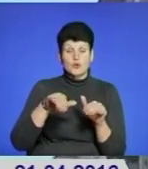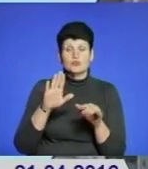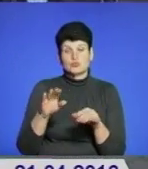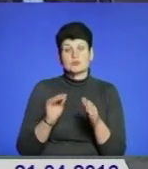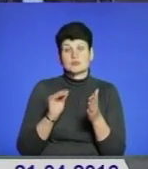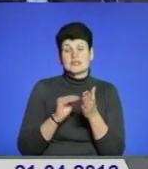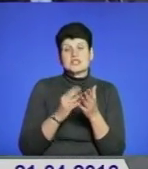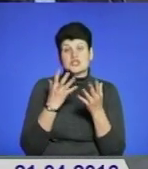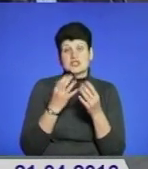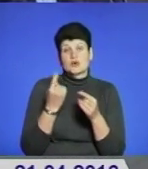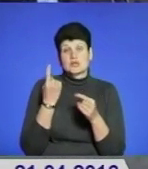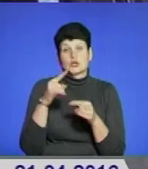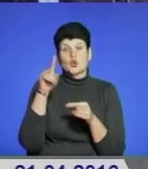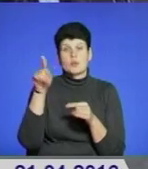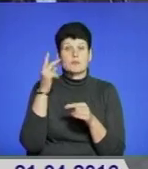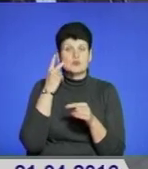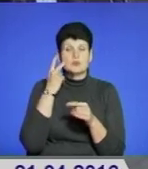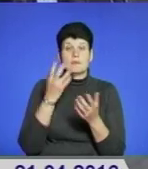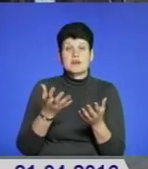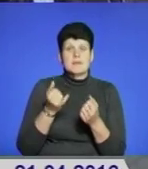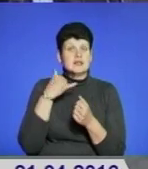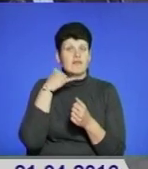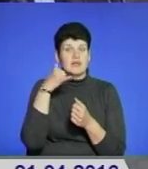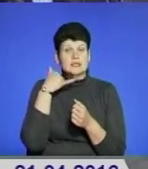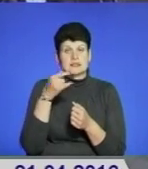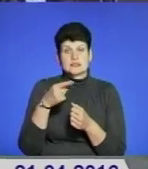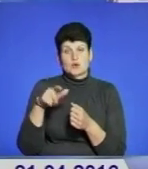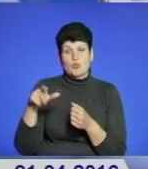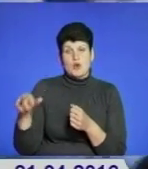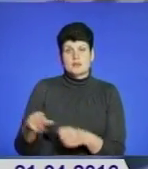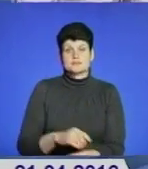встановлено єдиний постійний номер, за яким прийматимуть виклики тернополян.